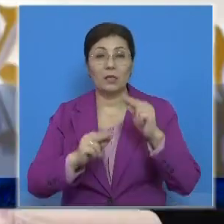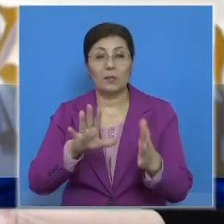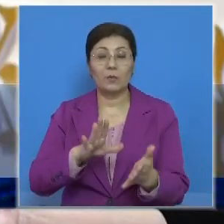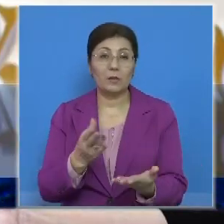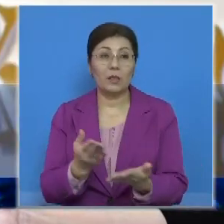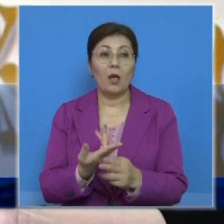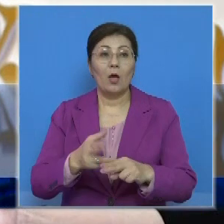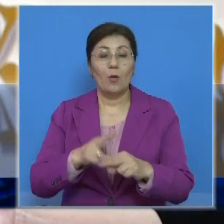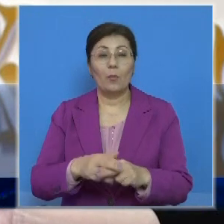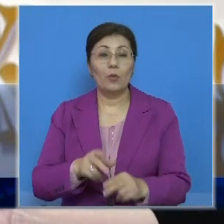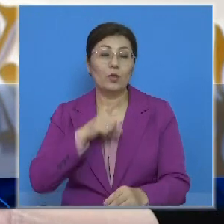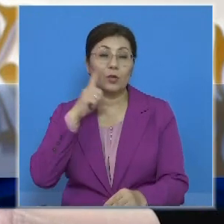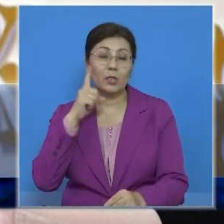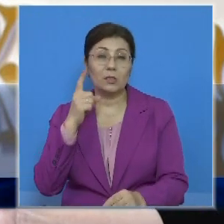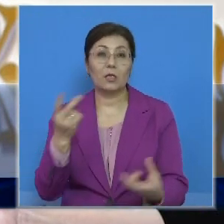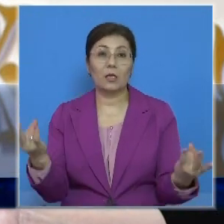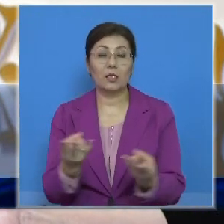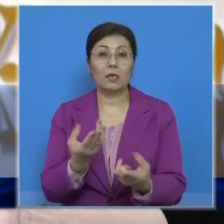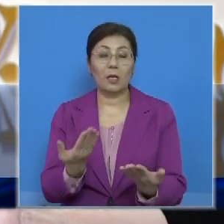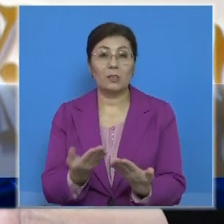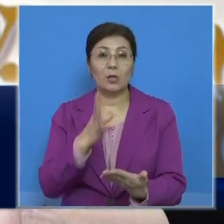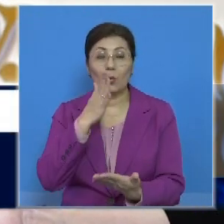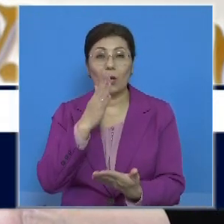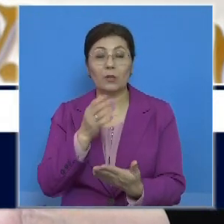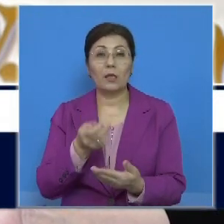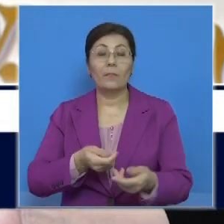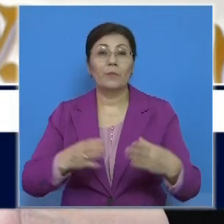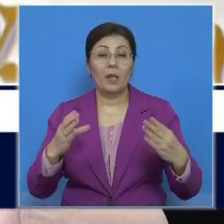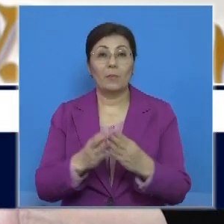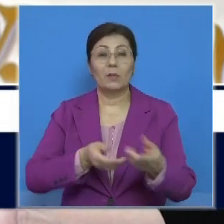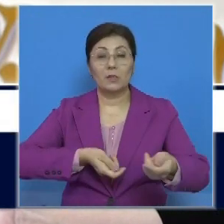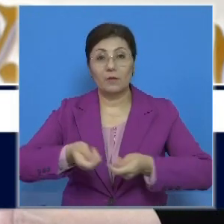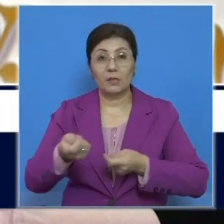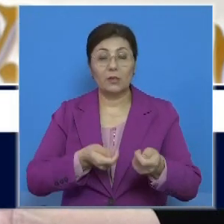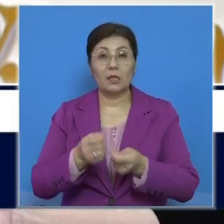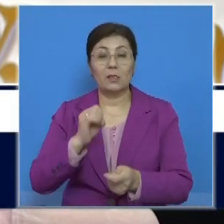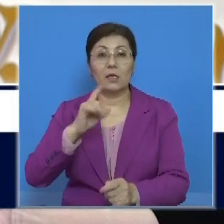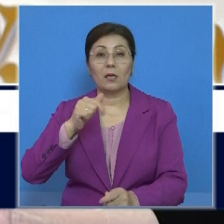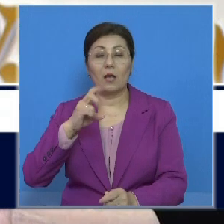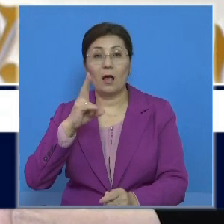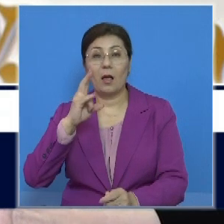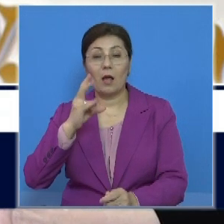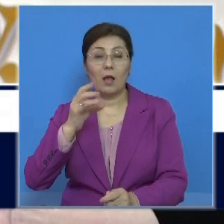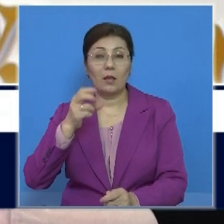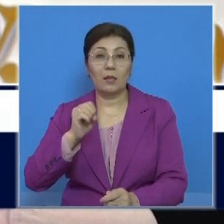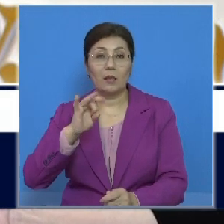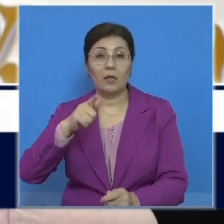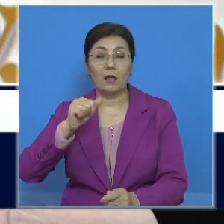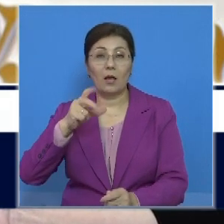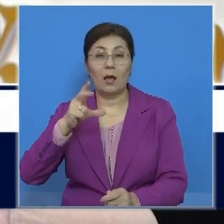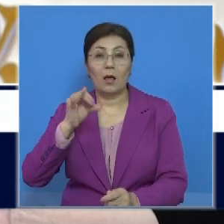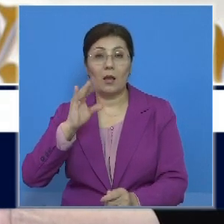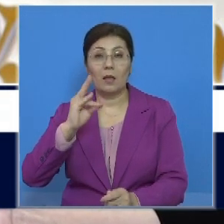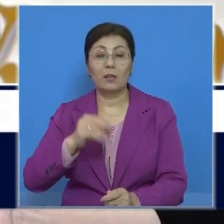сай. Қазіргі таңда департамент басшысымен Ергарин Дәурен Тілегұлымен бірге біздің